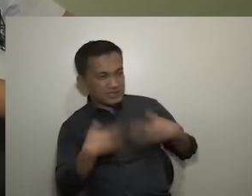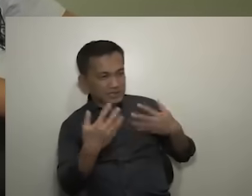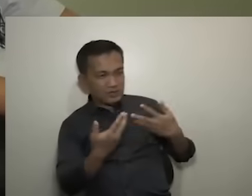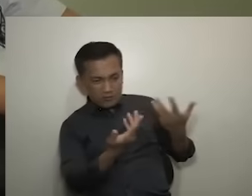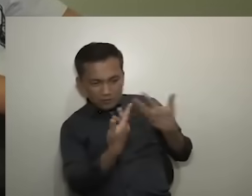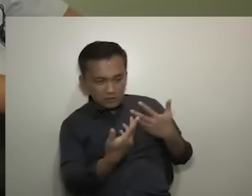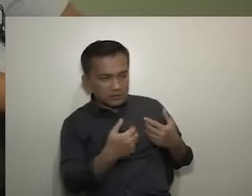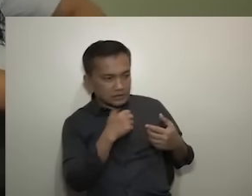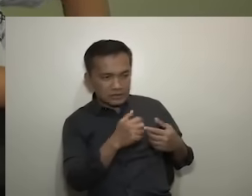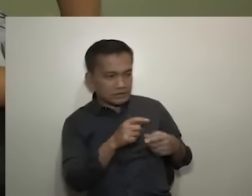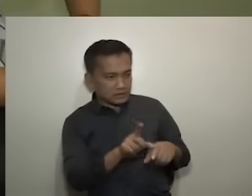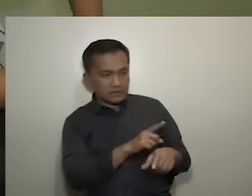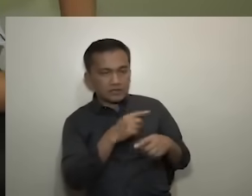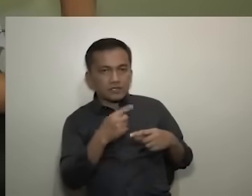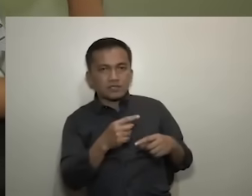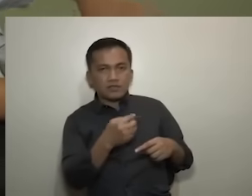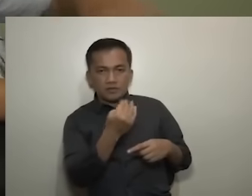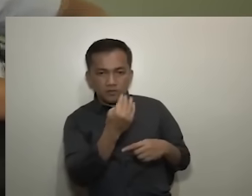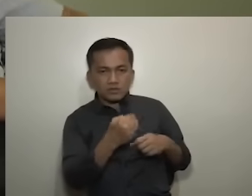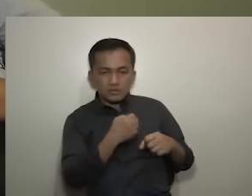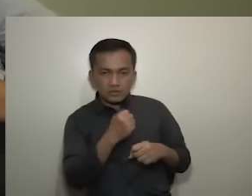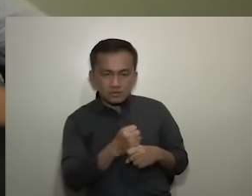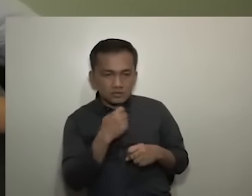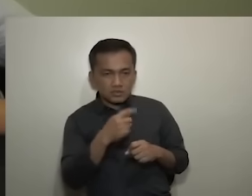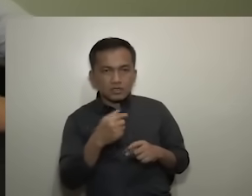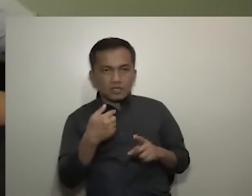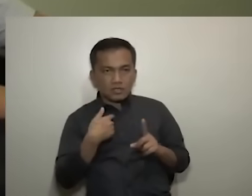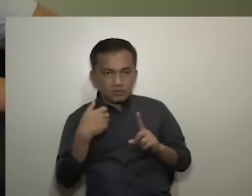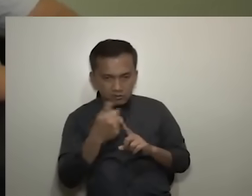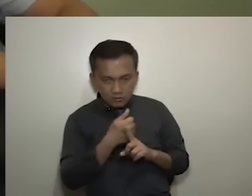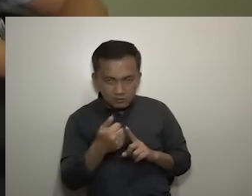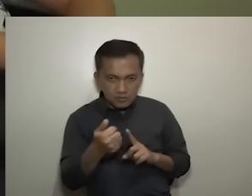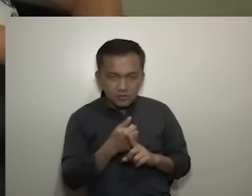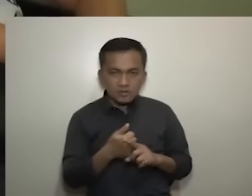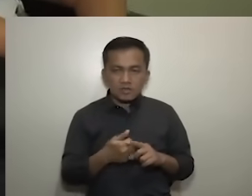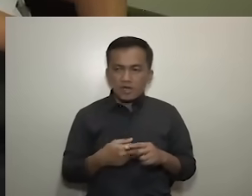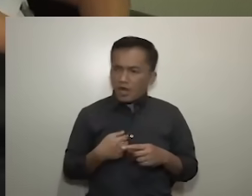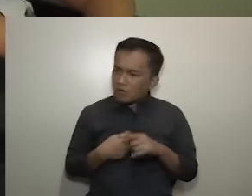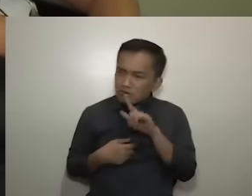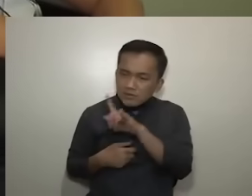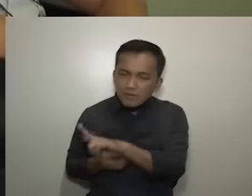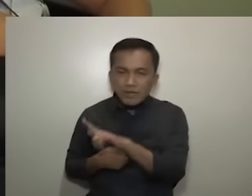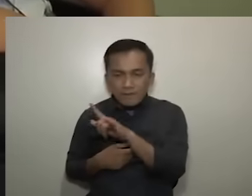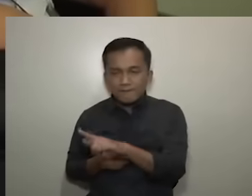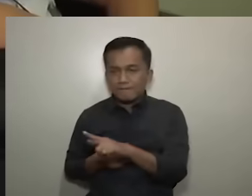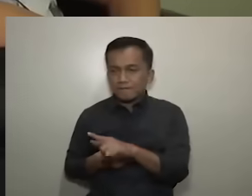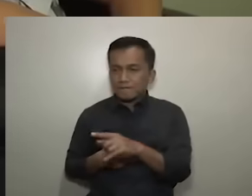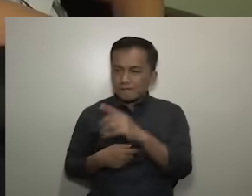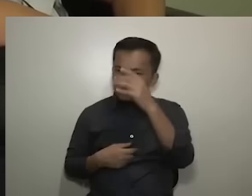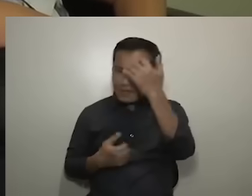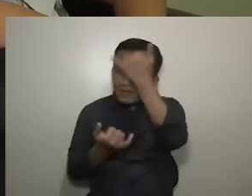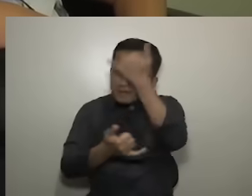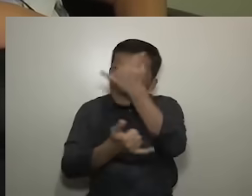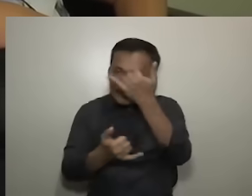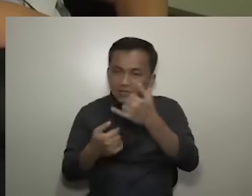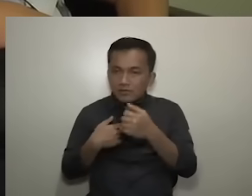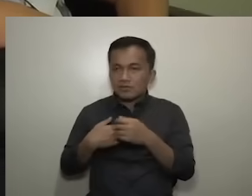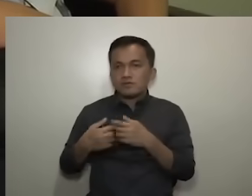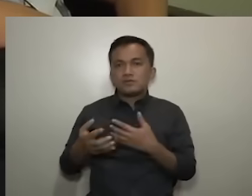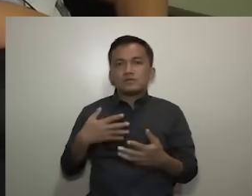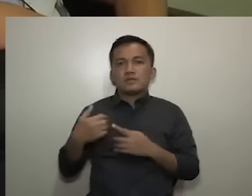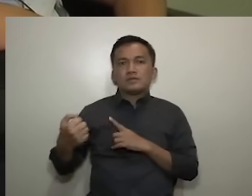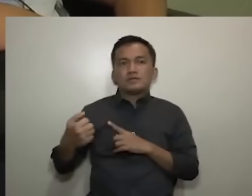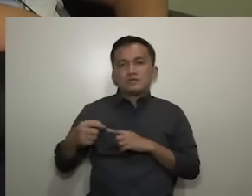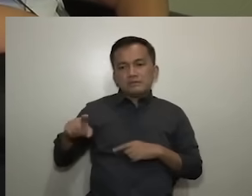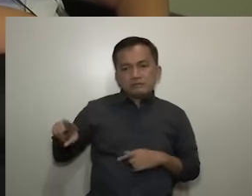years, sinasabi niya. Hindi ka tatagal sa akin ng 14 years kung ginugulpi kita. Dito. Na nagmahal ako eh. Nagpakatanga ako. Kahit sinasaktan na